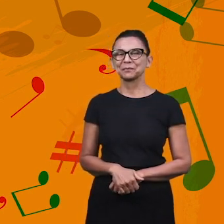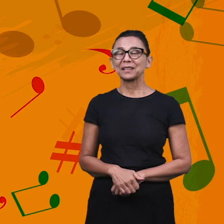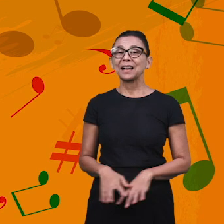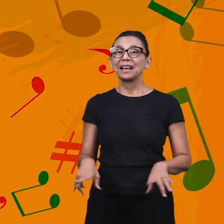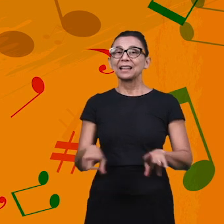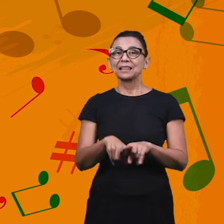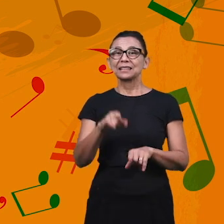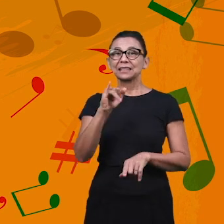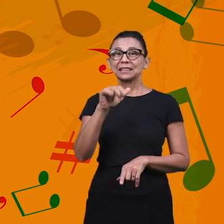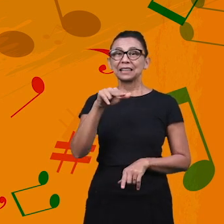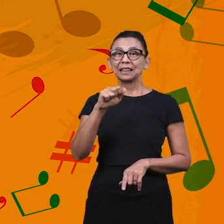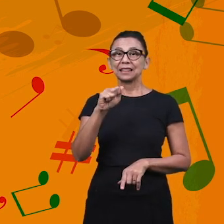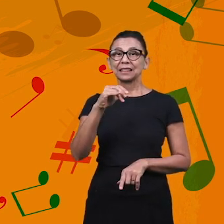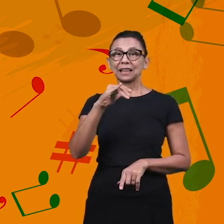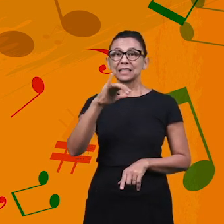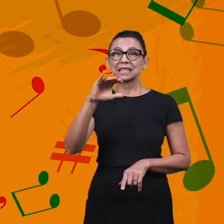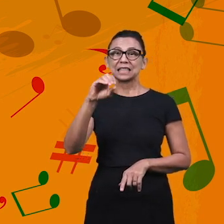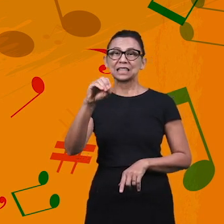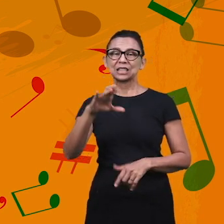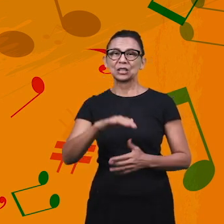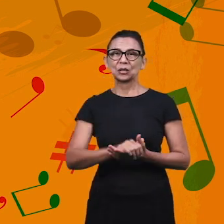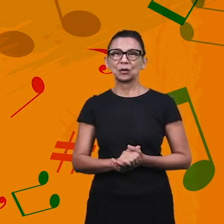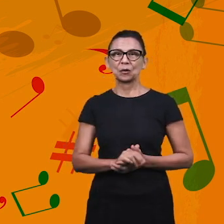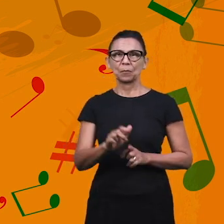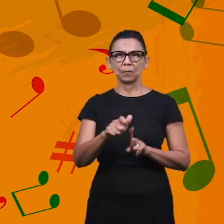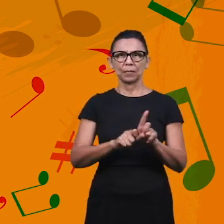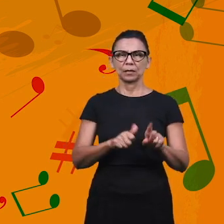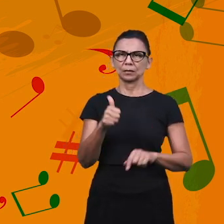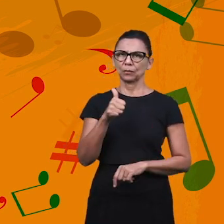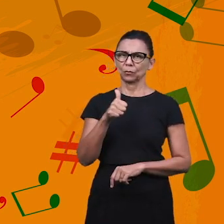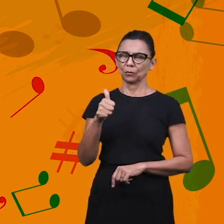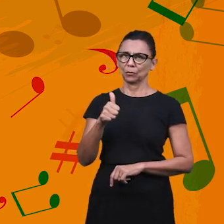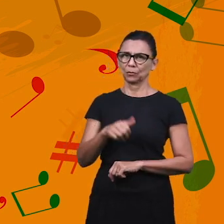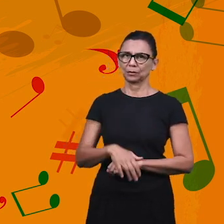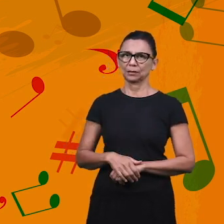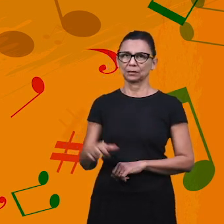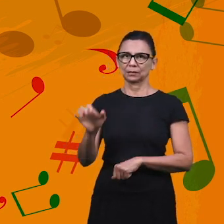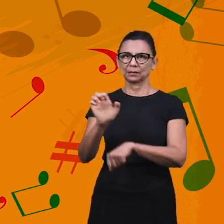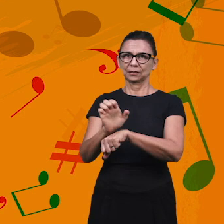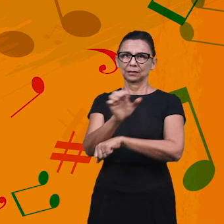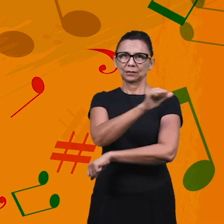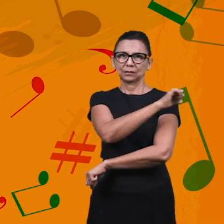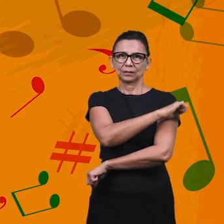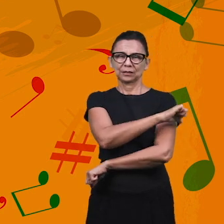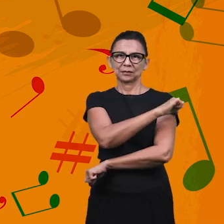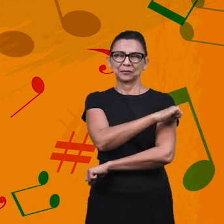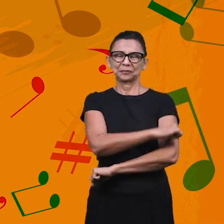Inácio do Vale Barros, 11 mois, de Queimados, Rio de Janeiro.